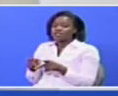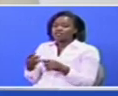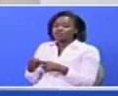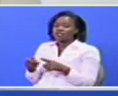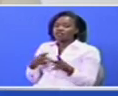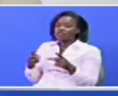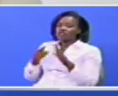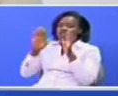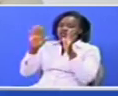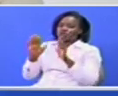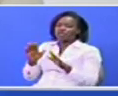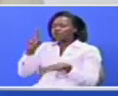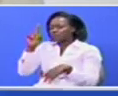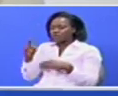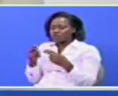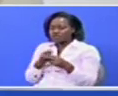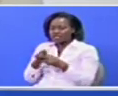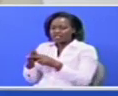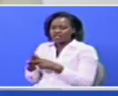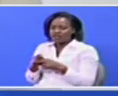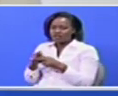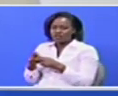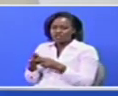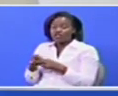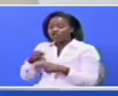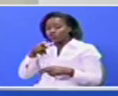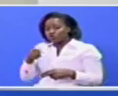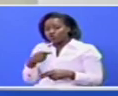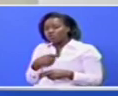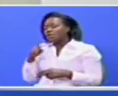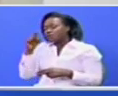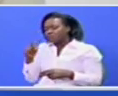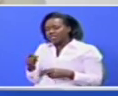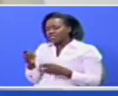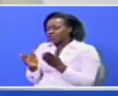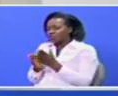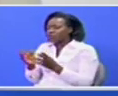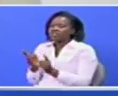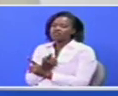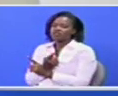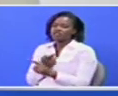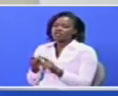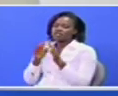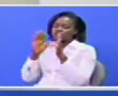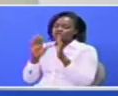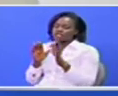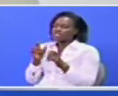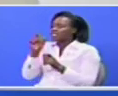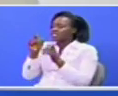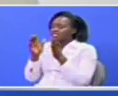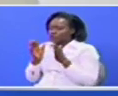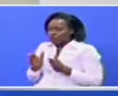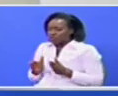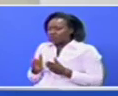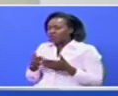watu kujiandaa vya kutosha, kwa sababu vile wewe na mimi najiandaa ni tofauti. Lakini la muhimu kila mtu yote, awe mtoto au mtu